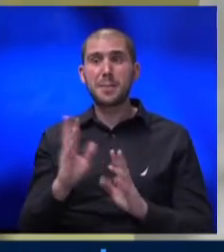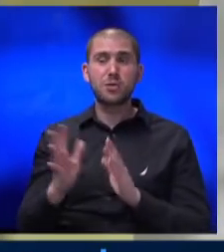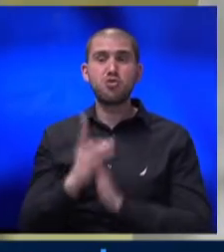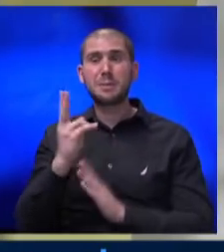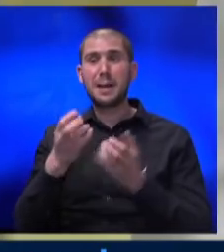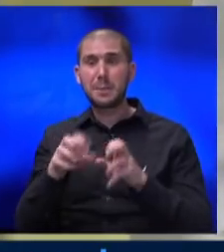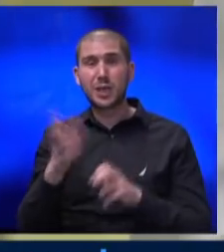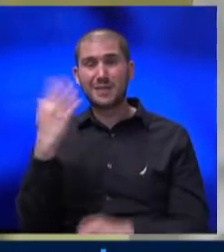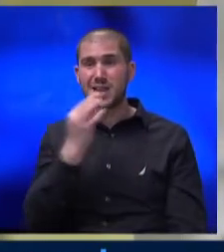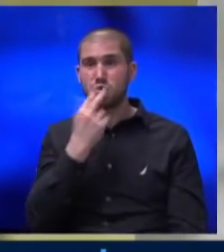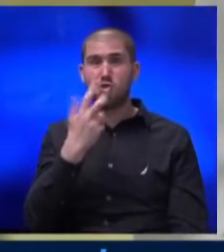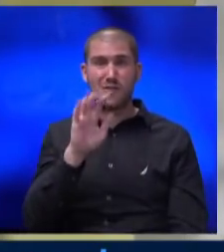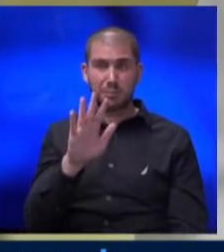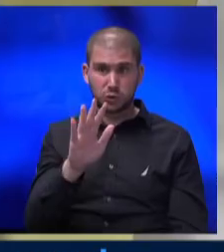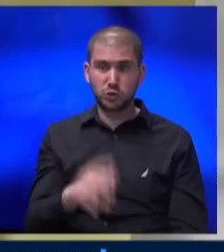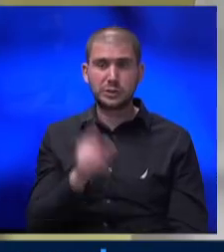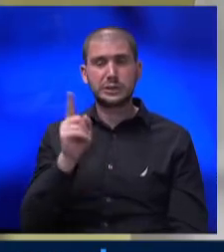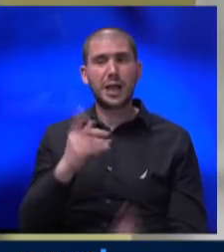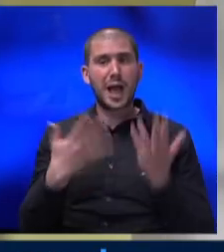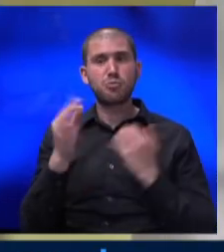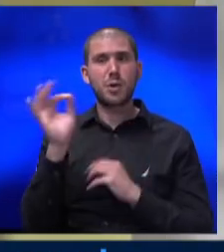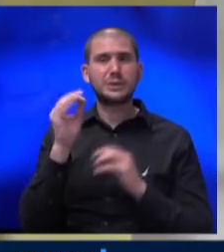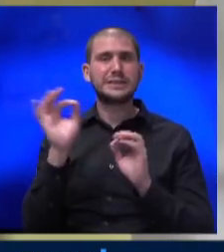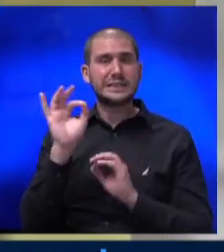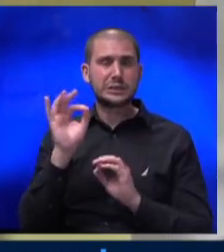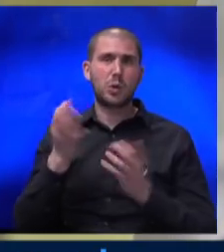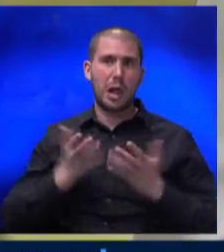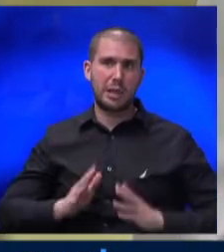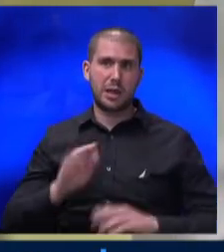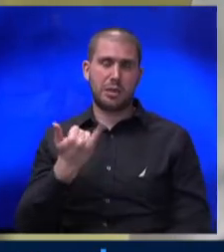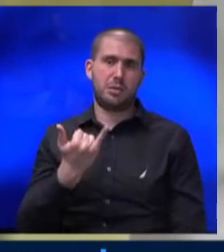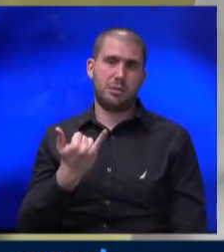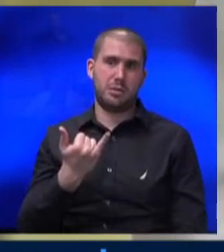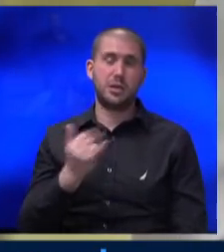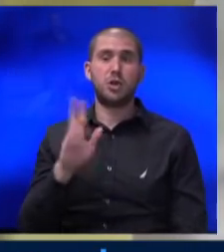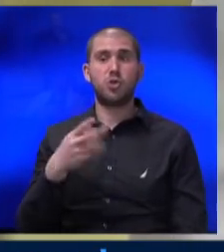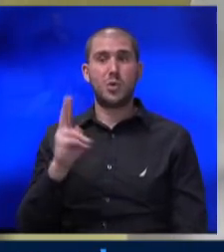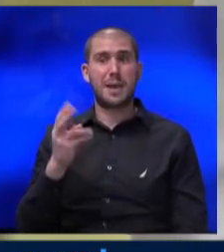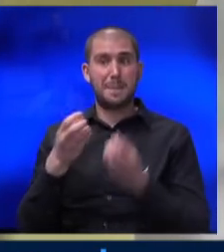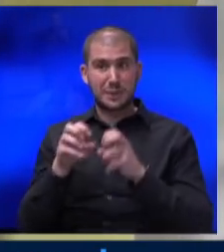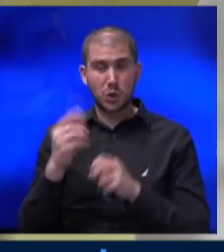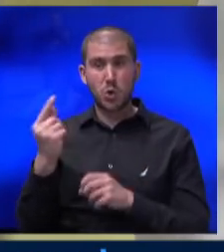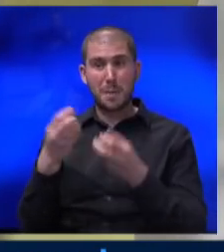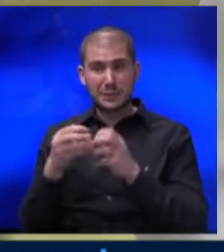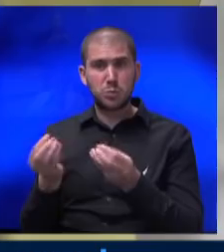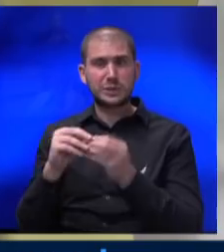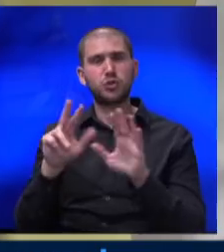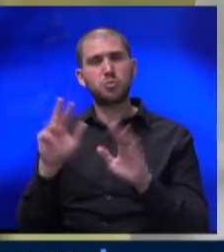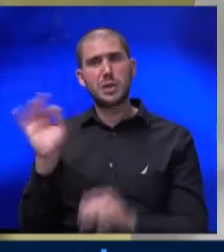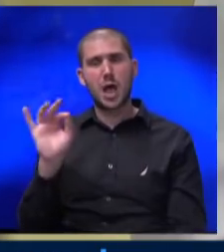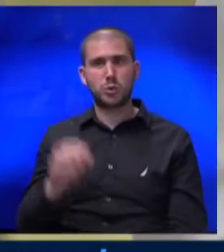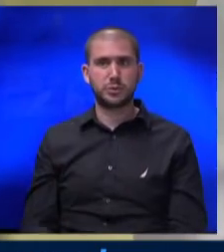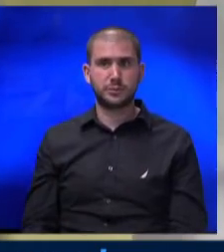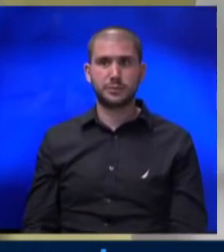ביציות לפני גיל 35, זה למעלה מ-50% סיכוי ללידת חי. כשיש יותר ביציות, כל ביצית מוסיפה עוד